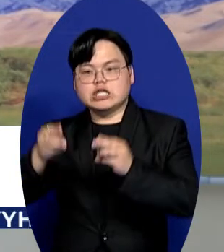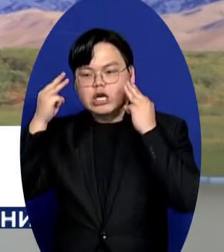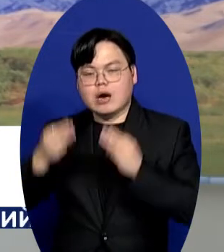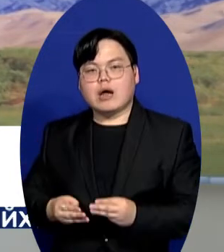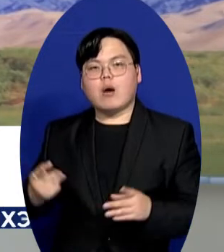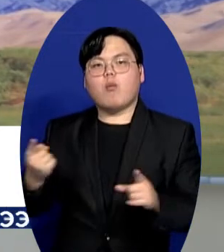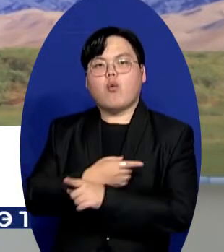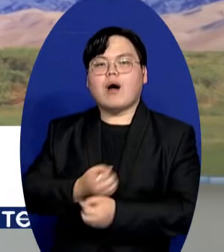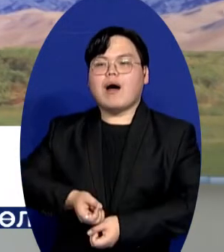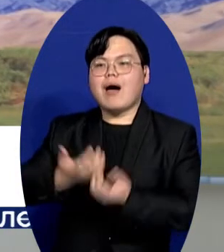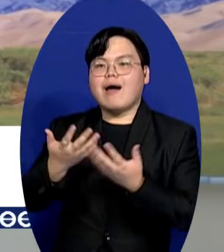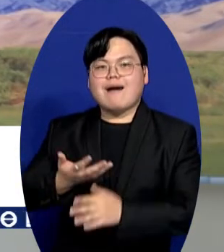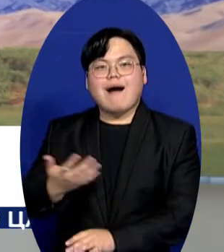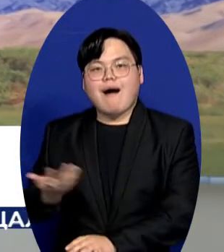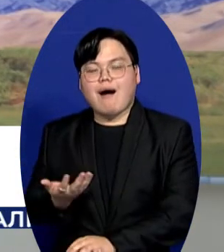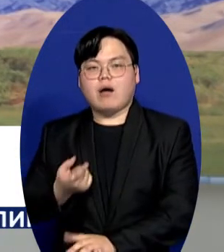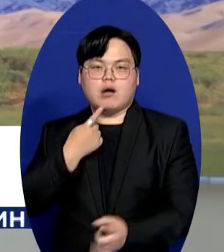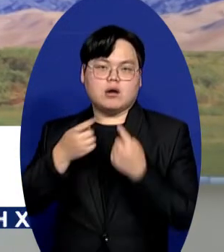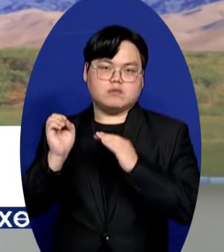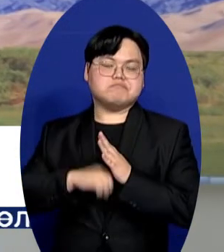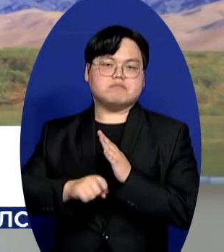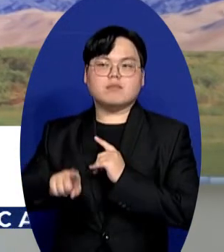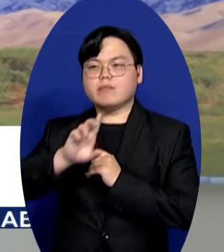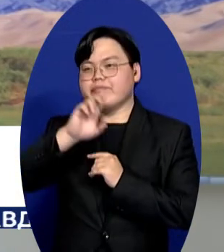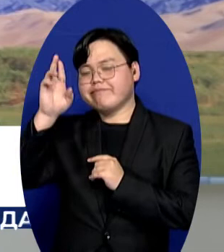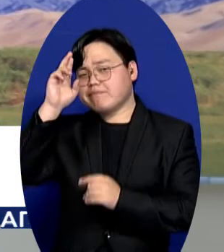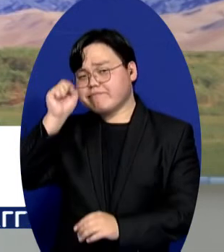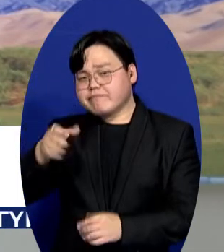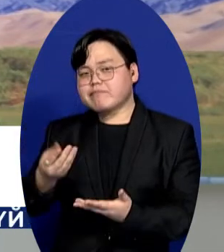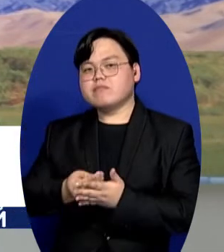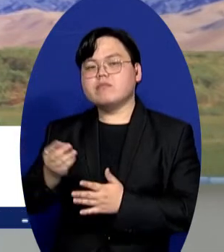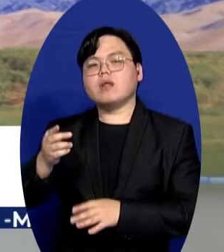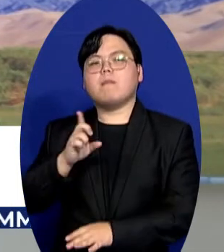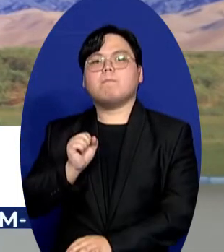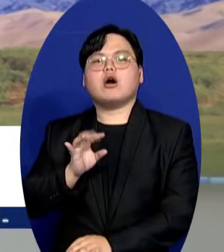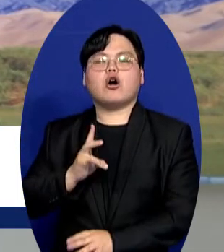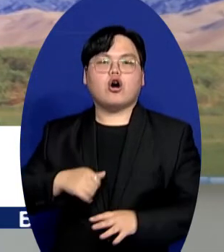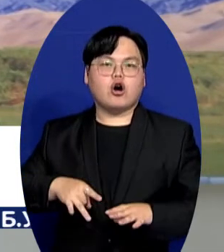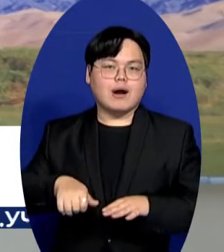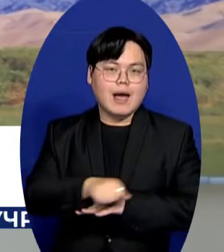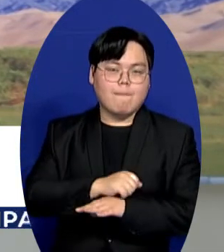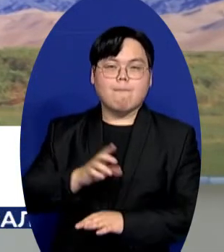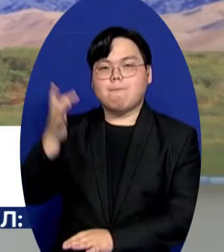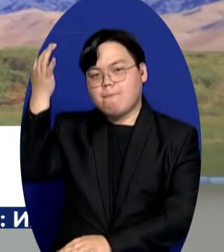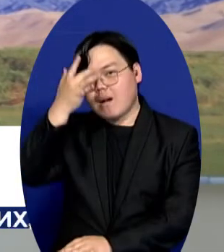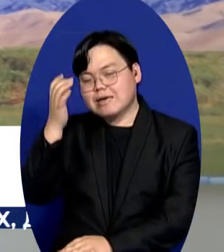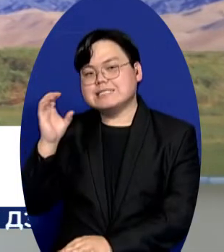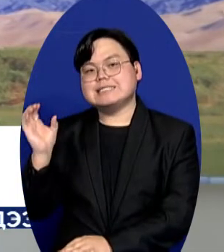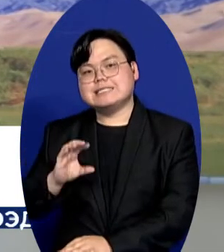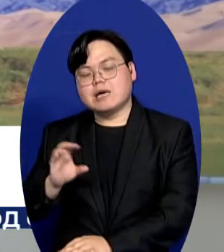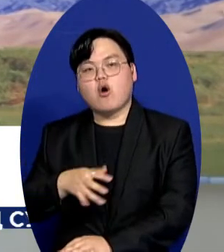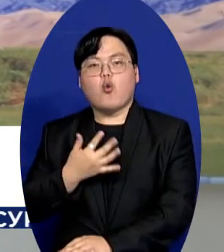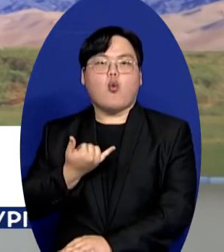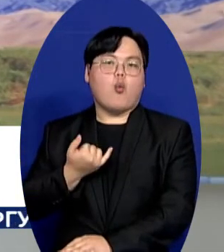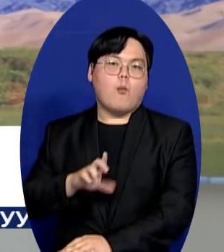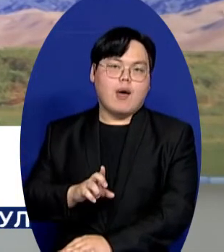гэдэг дээр нь асуудал яригдах байх. Ер нь энийг бол байгаль орчин аялал жуулчлалын яамнаас Баян-Онгор одоо Баян-Улгий, Сэлэнг нийслэлд бол яг